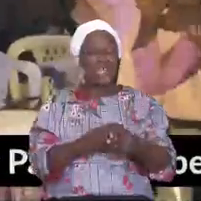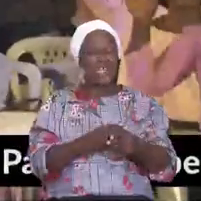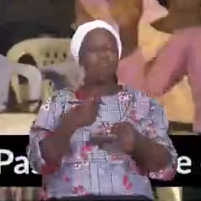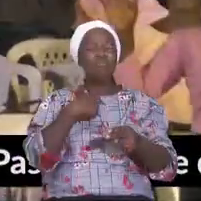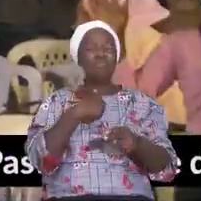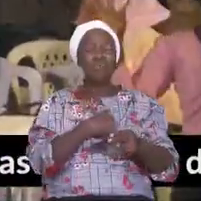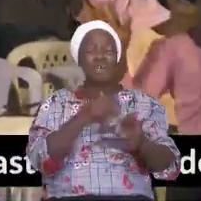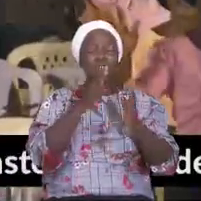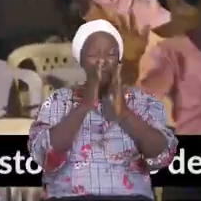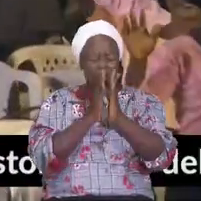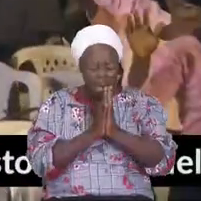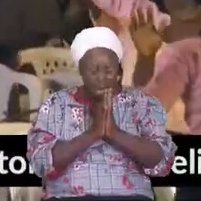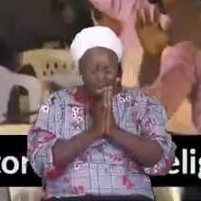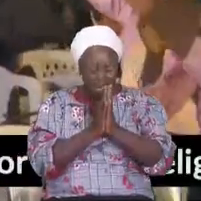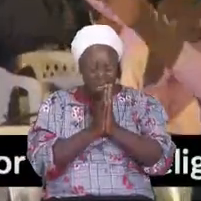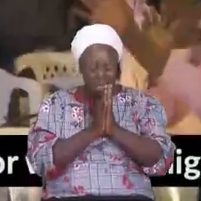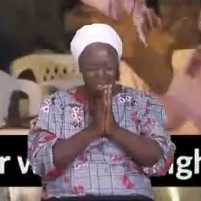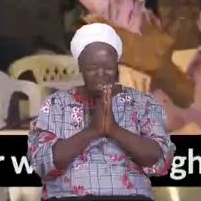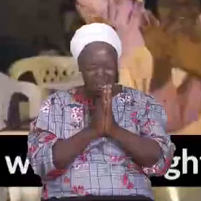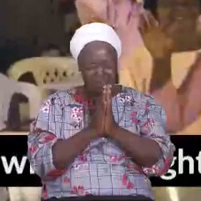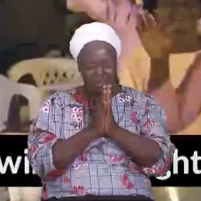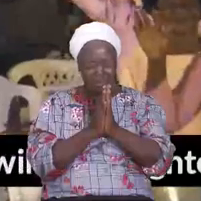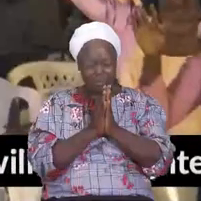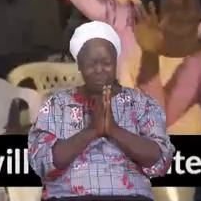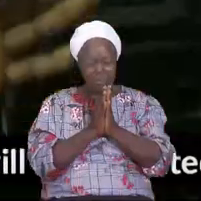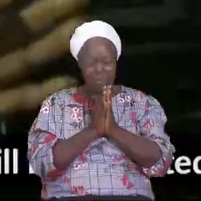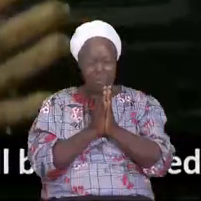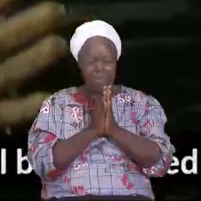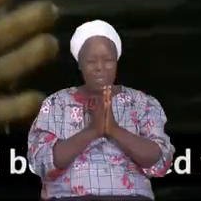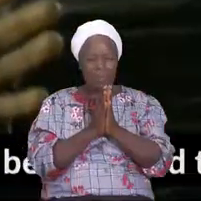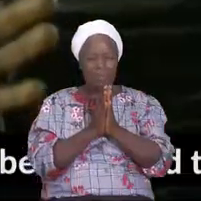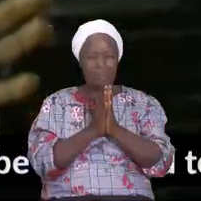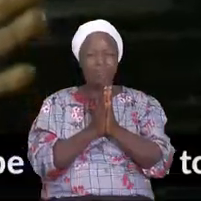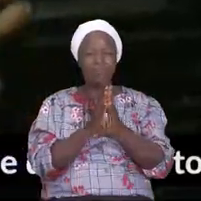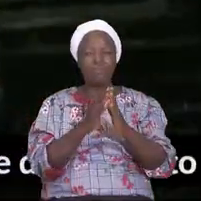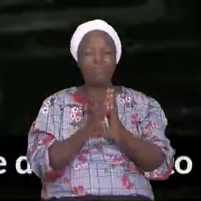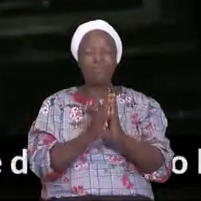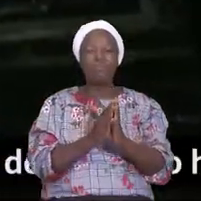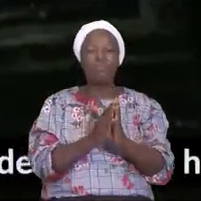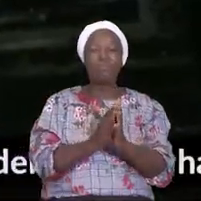Au nom de Jésus, nous prions.